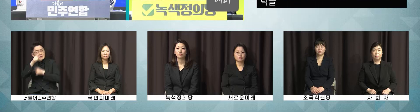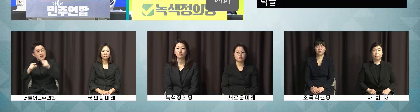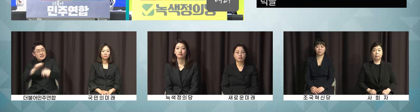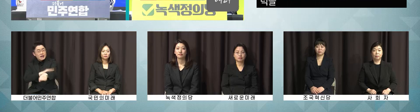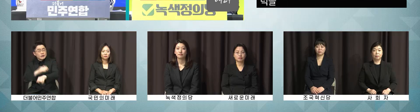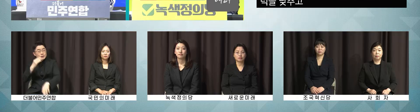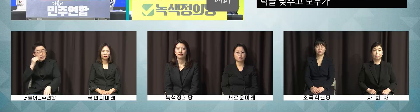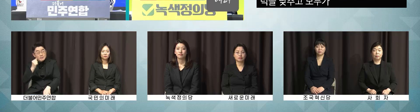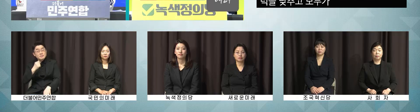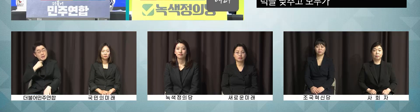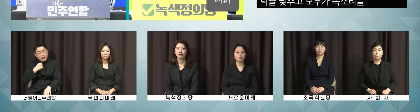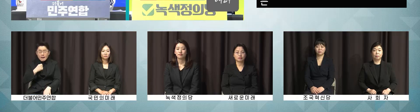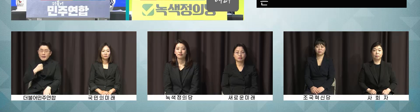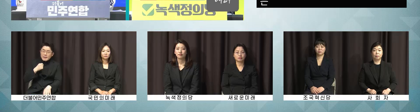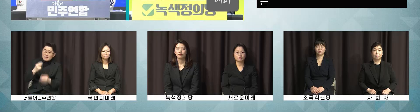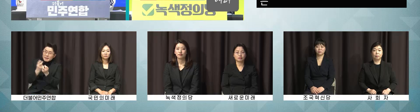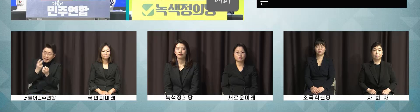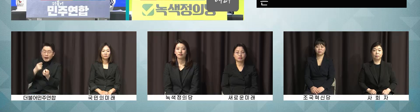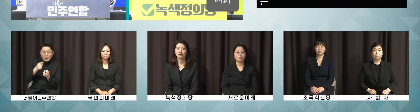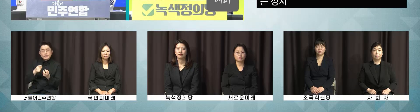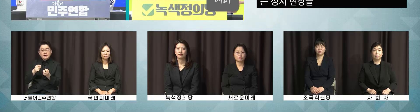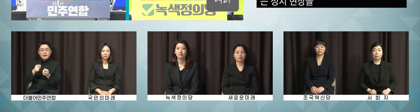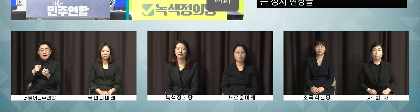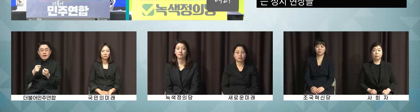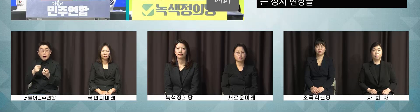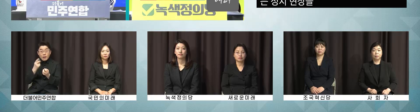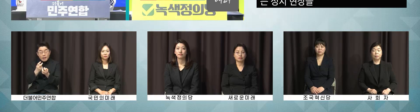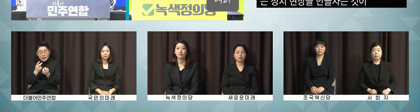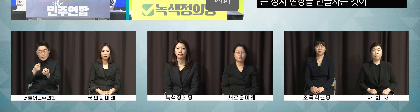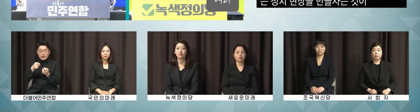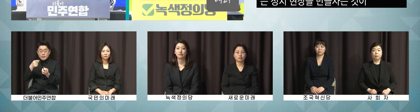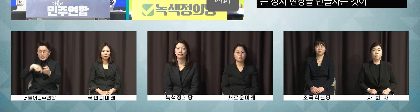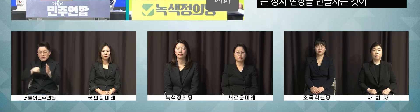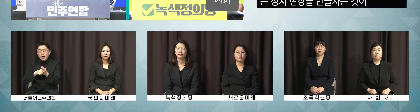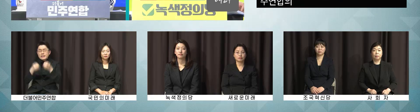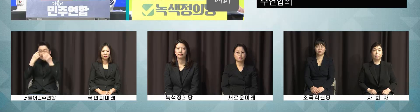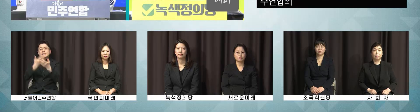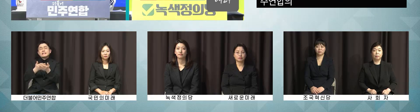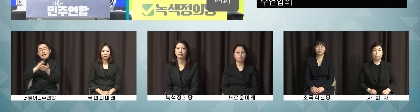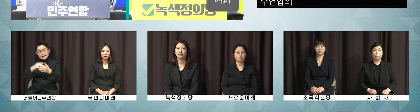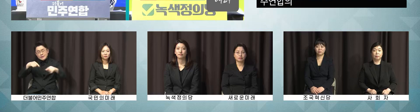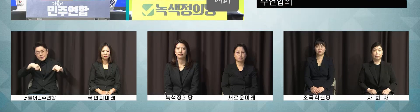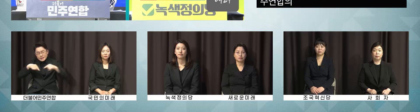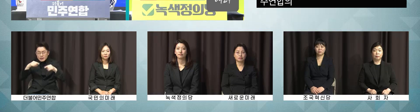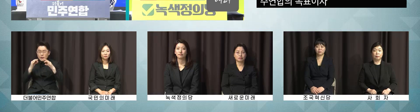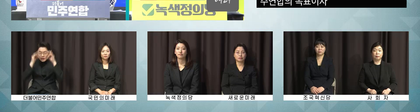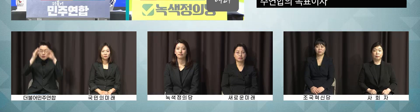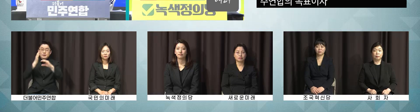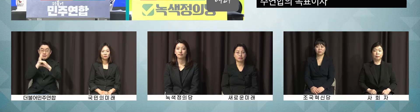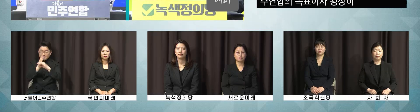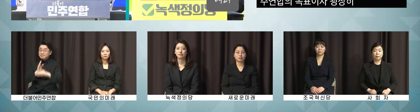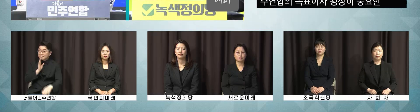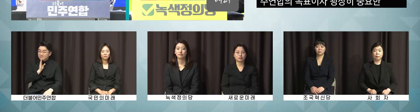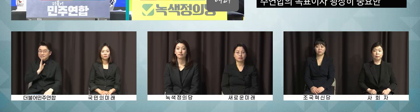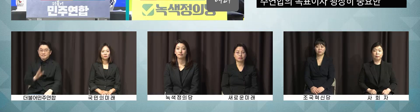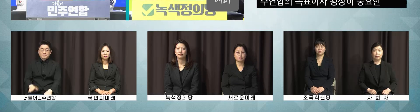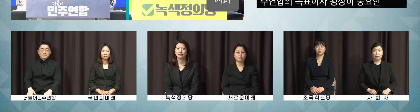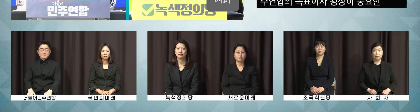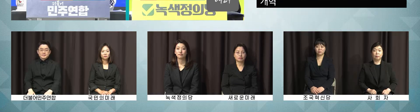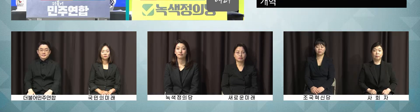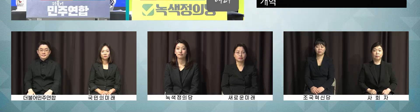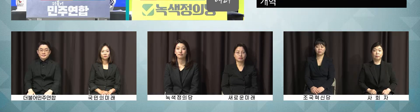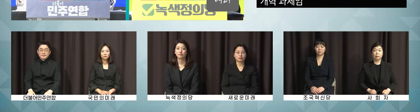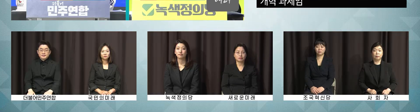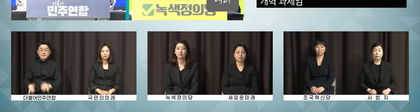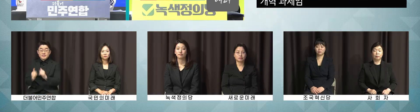환경을 만들자라고 하는 것이 저희 더불어민주연합의 목표이자 굉장히 중요한 정치개혁의 과제임은 틀림없습니다.